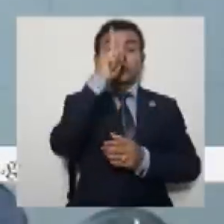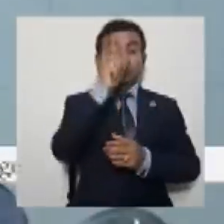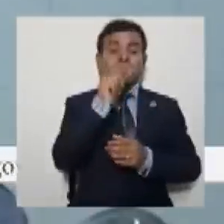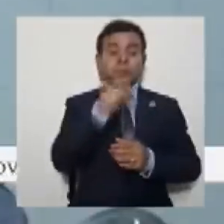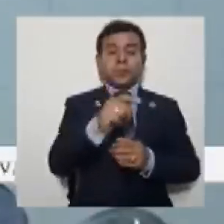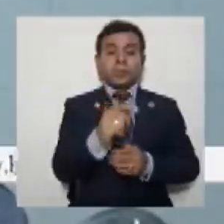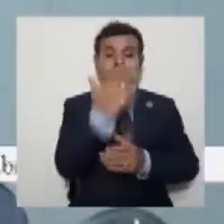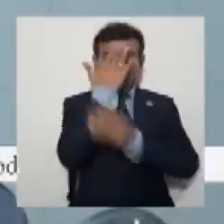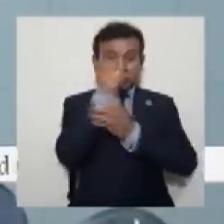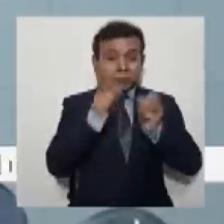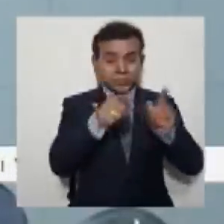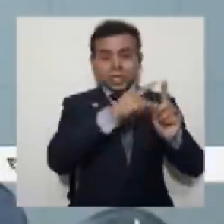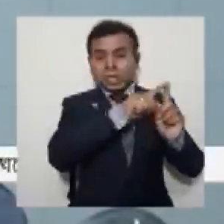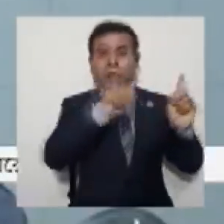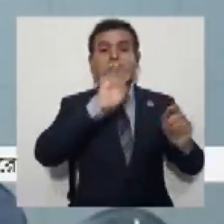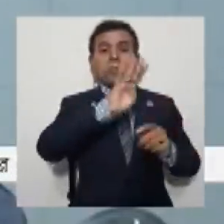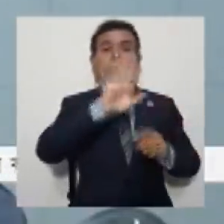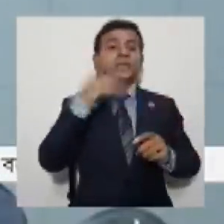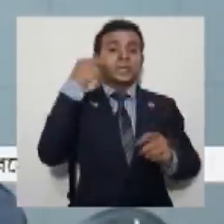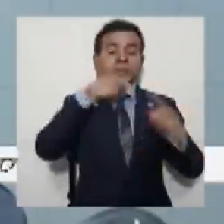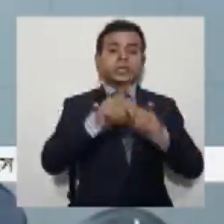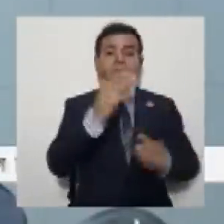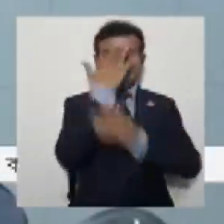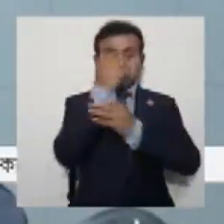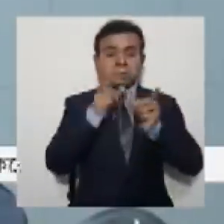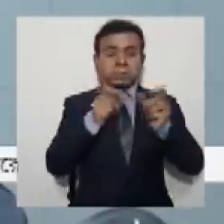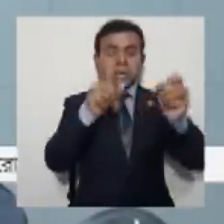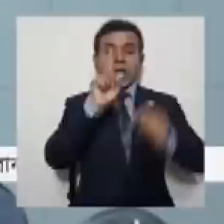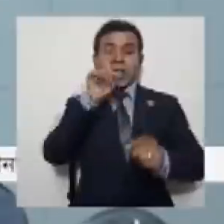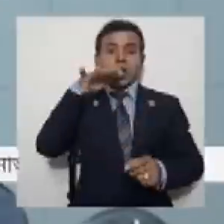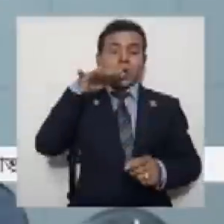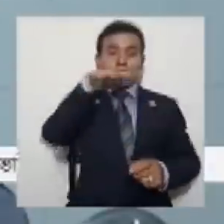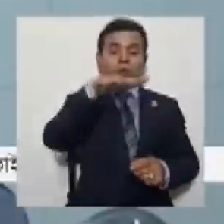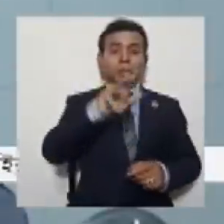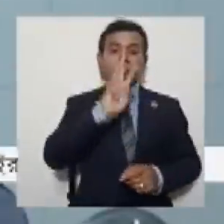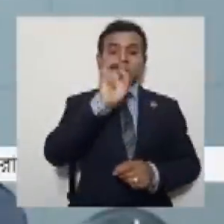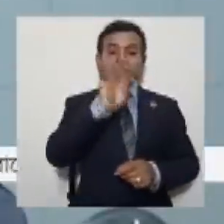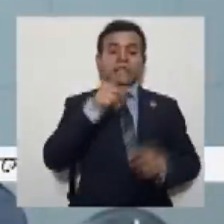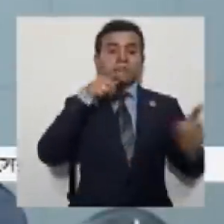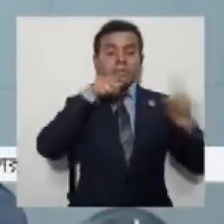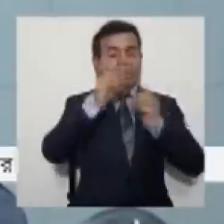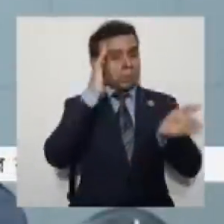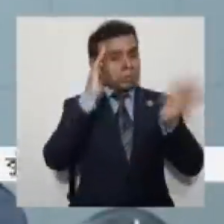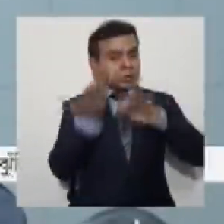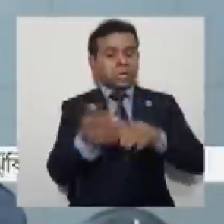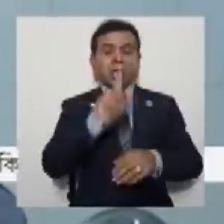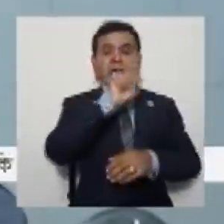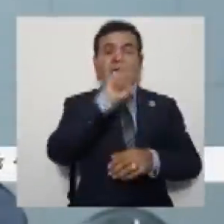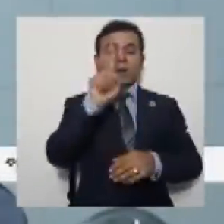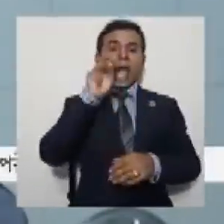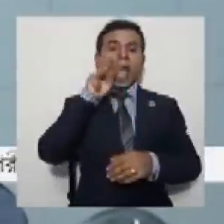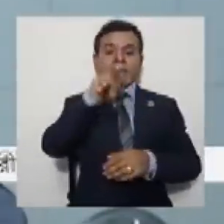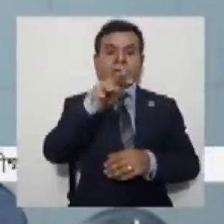1,30,000, মৃত্যুবরণ করেছিল প্রায় 11,000। স্পেনে যদি আমরা লক্ষ্য করি, একই